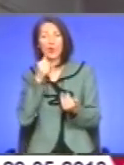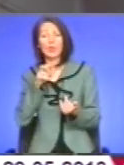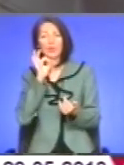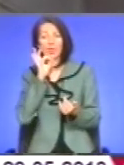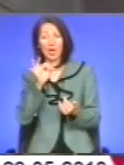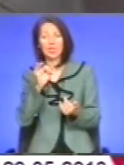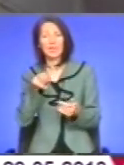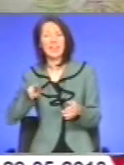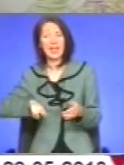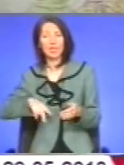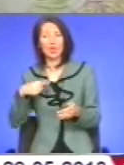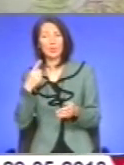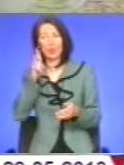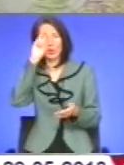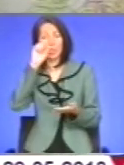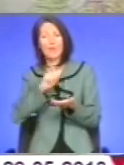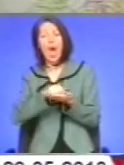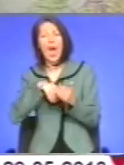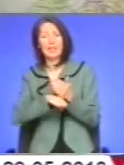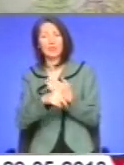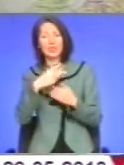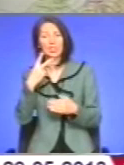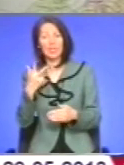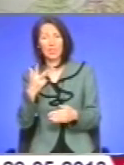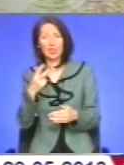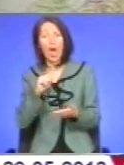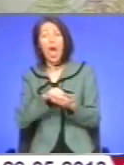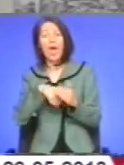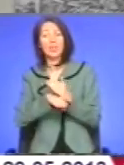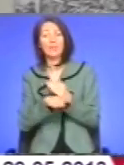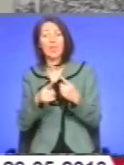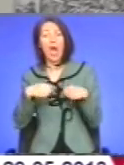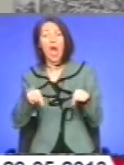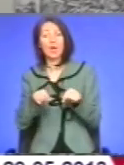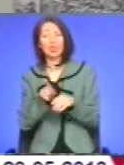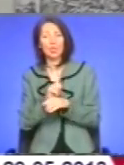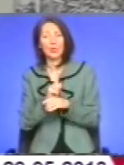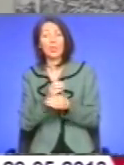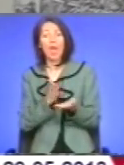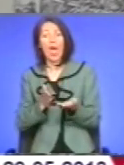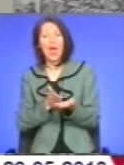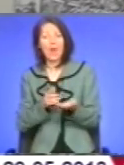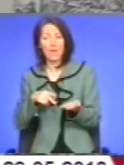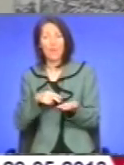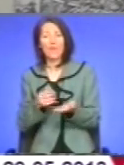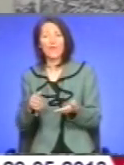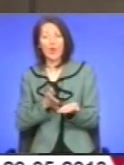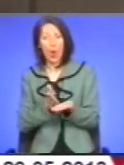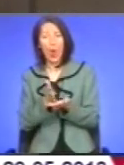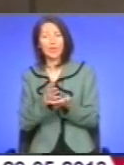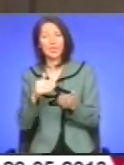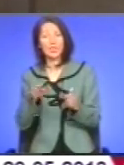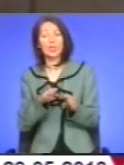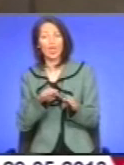обласного державного архіву Юрій Гуман, з 2013-го архівна галузь Тернопільщини виходить на якісно новий рівень.